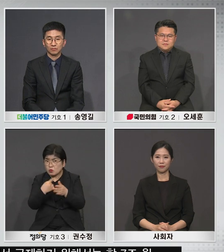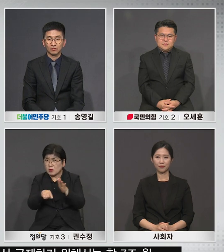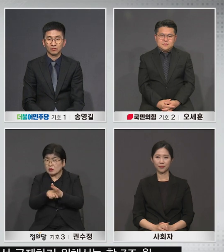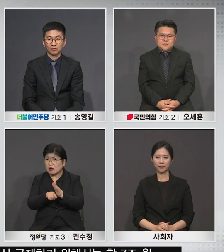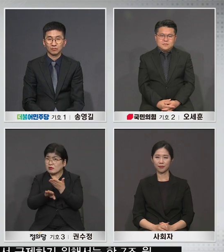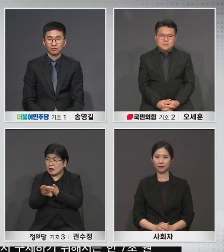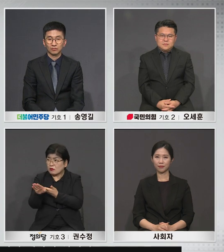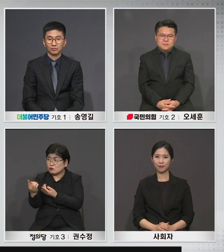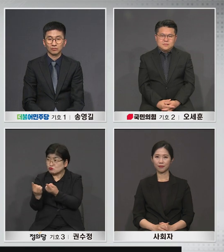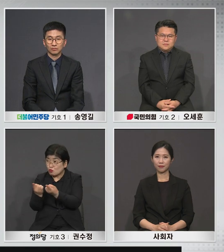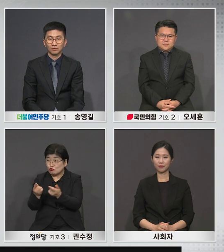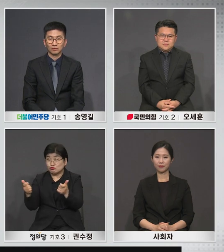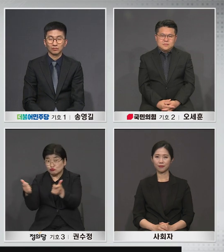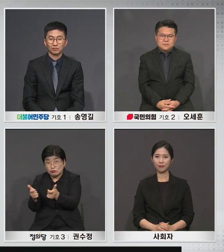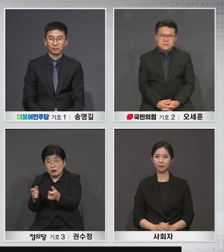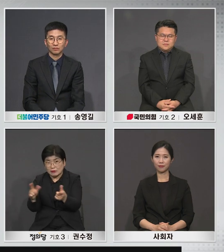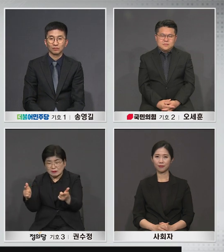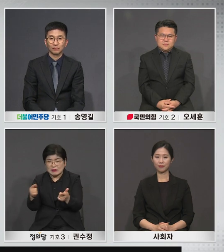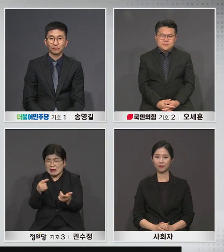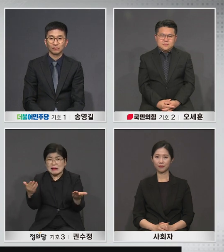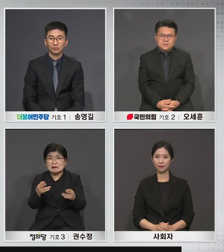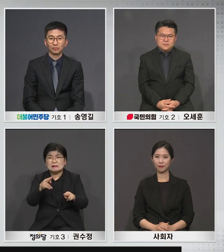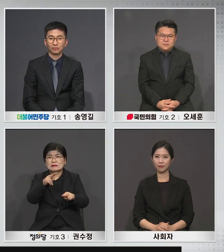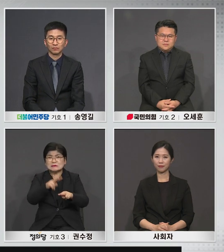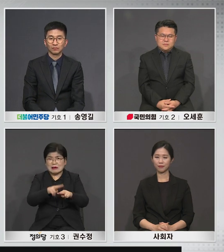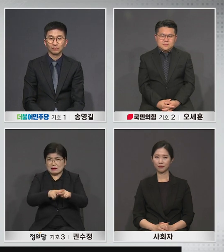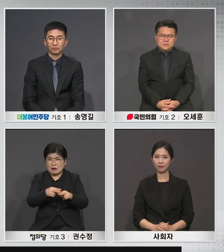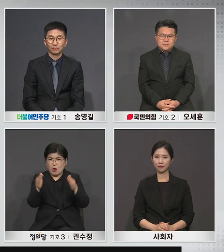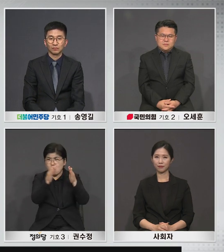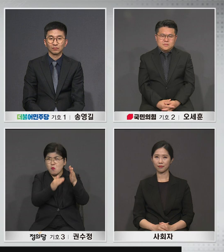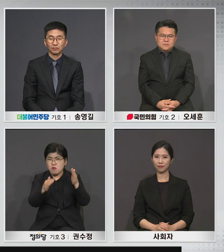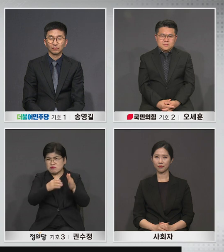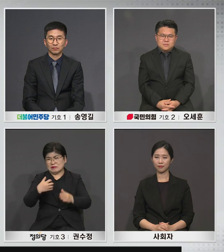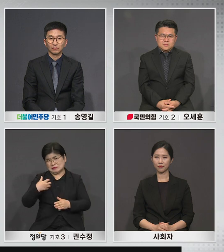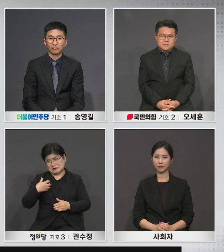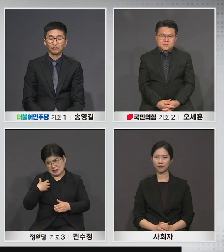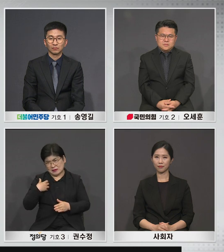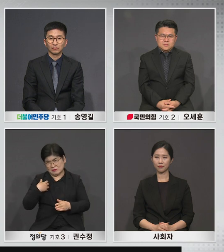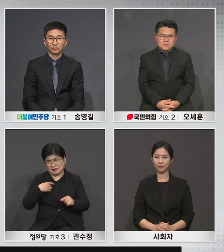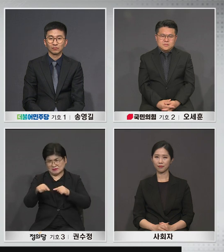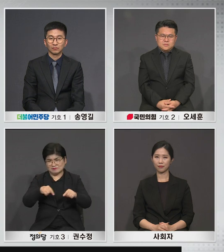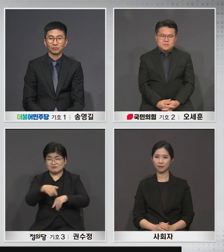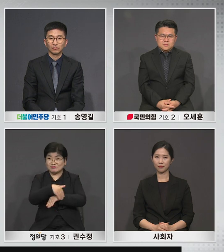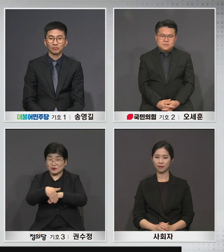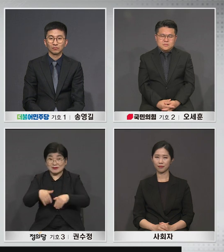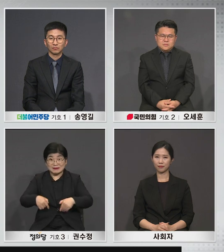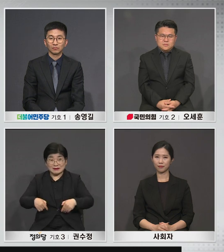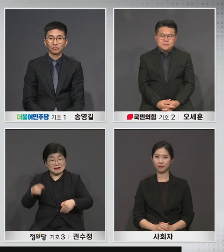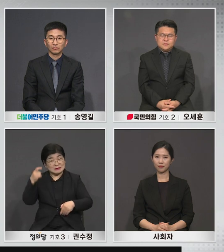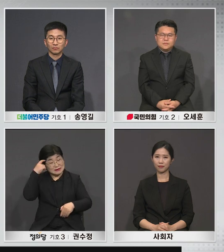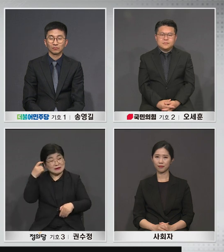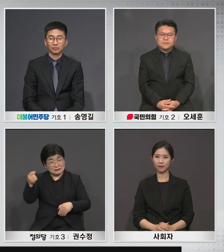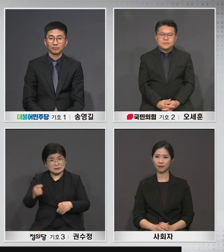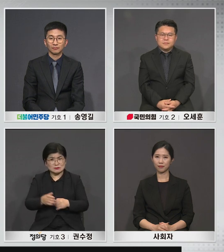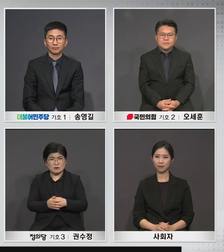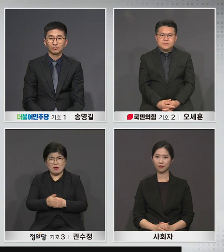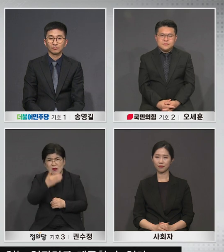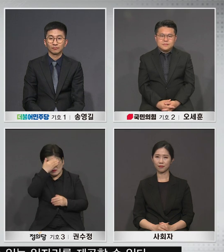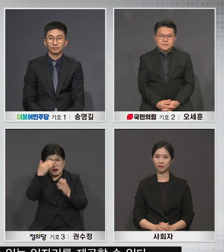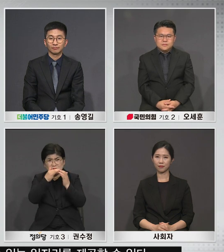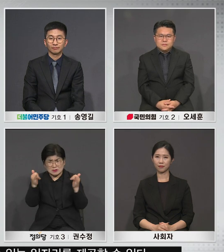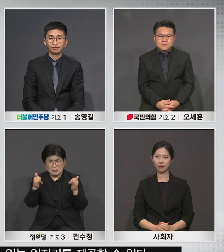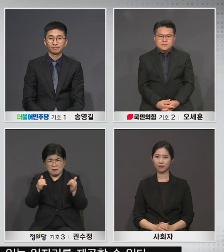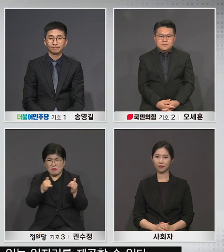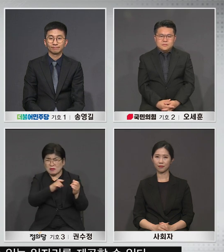조정해서라도 그 일자리를 보장할 수 있는 공공적인 책임을 다하는 시정이 필요하다고 말씀을 드리고 특히나 청년들이 스펙이